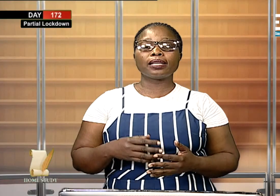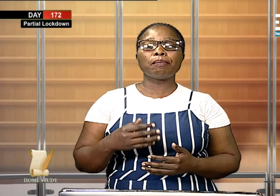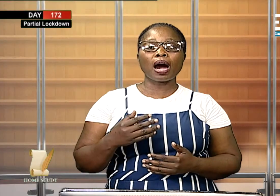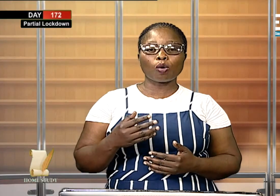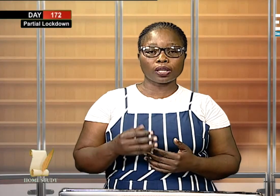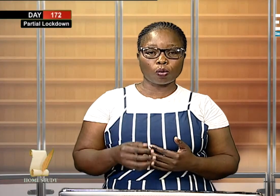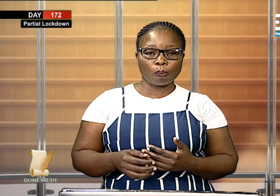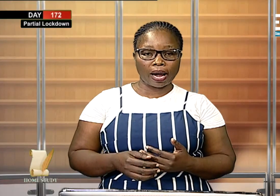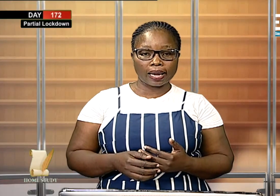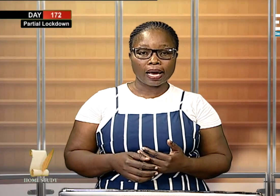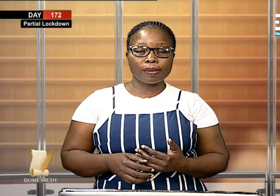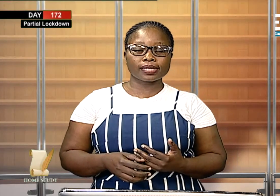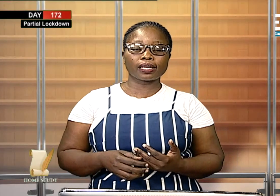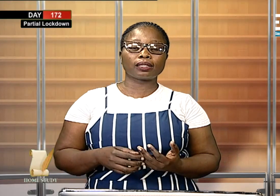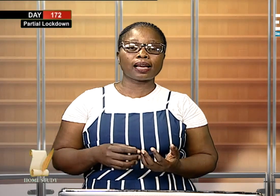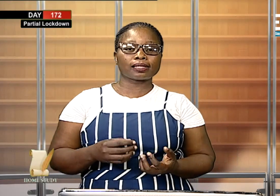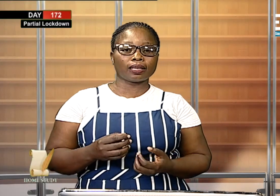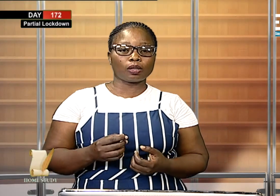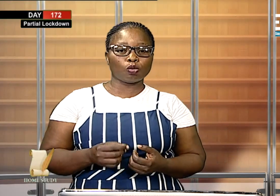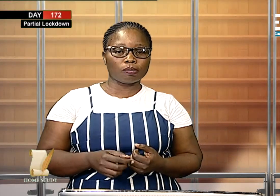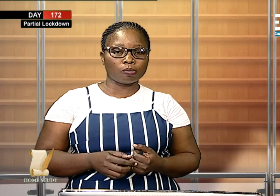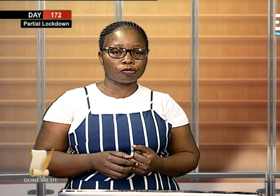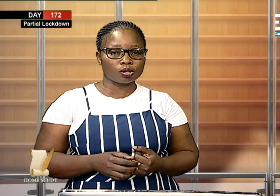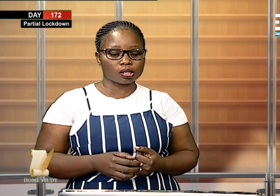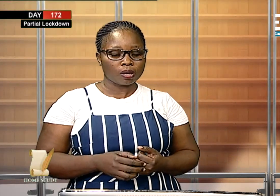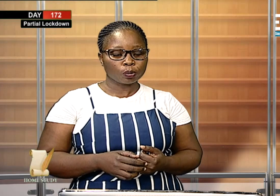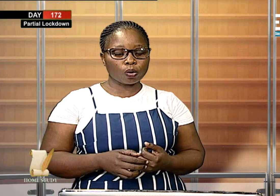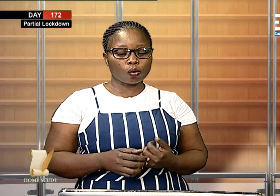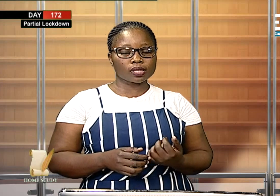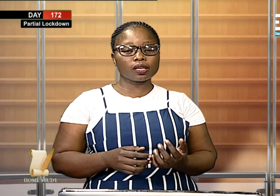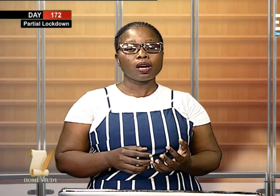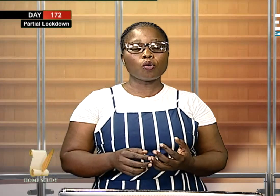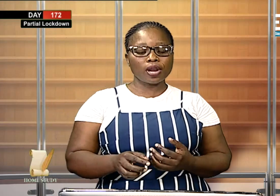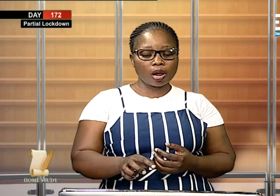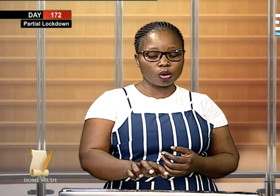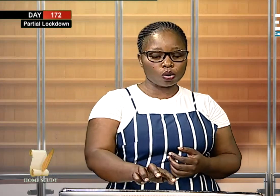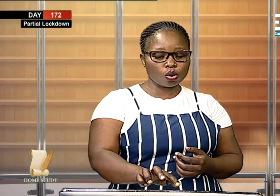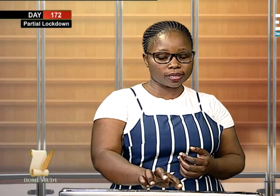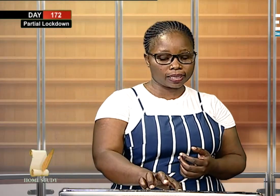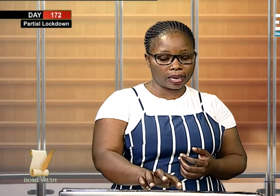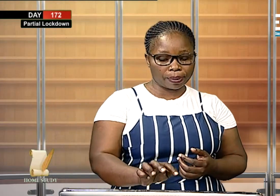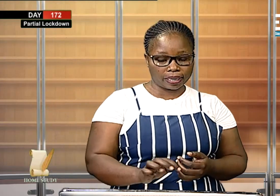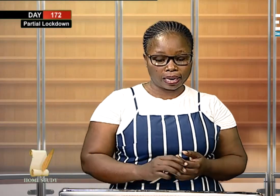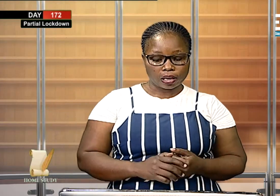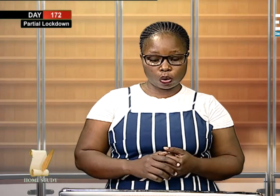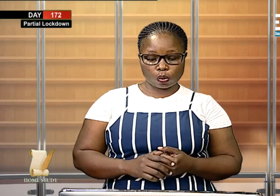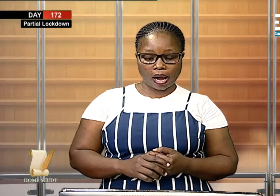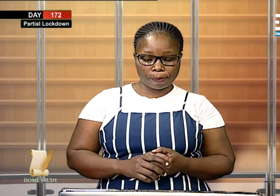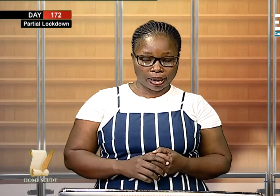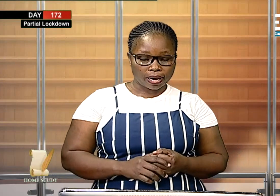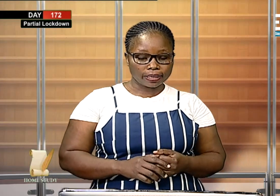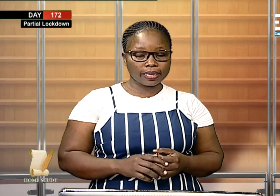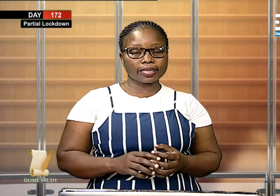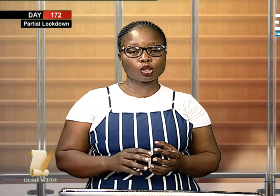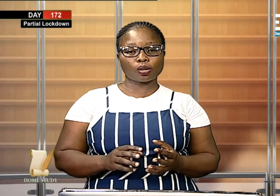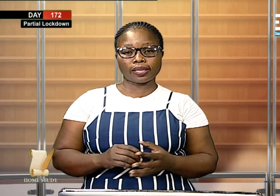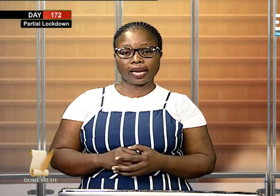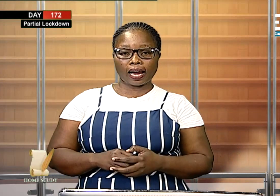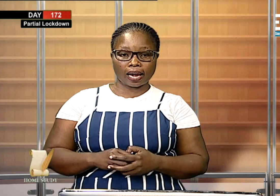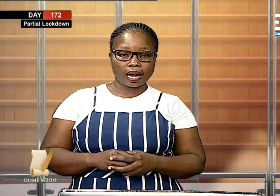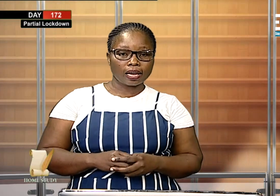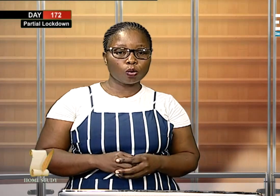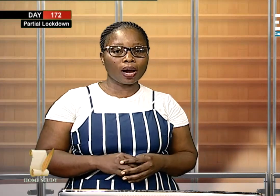phela timphawu tekubhala. Bese ngilichazile ke lulwimi umfundzi kwekuthi ngunalulo linothile phela loluhamba